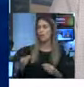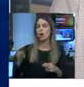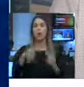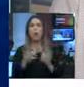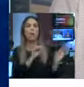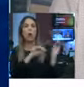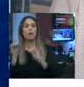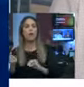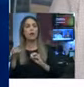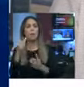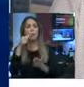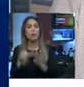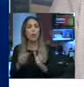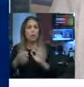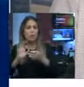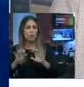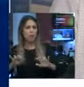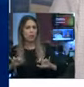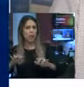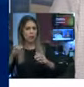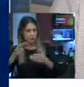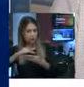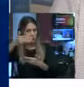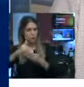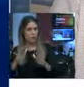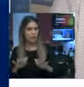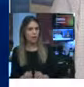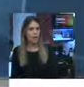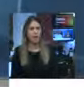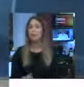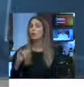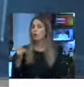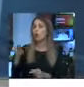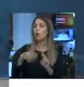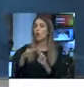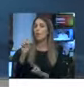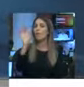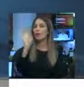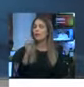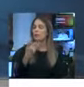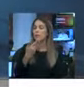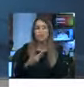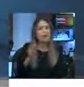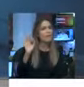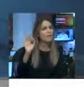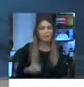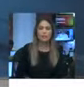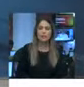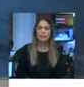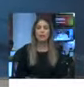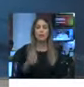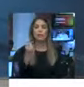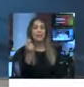לעשות? כל העולם עובר, אבל במקרה שלנו פה שמדובר עליו, הריבית היא פה בישראל אפסית. והכסף